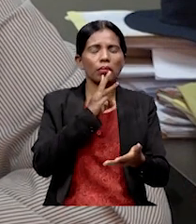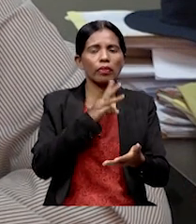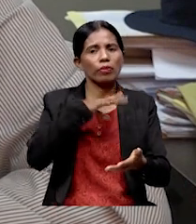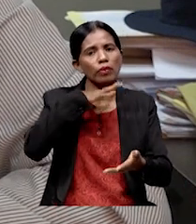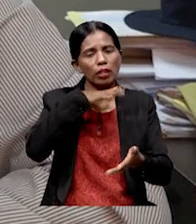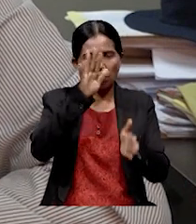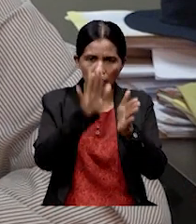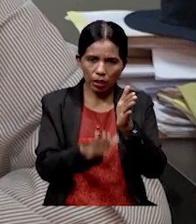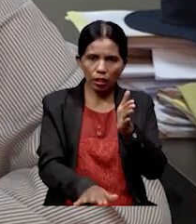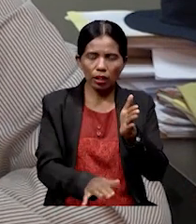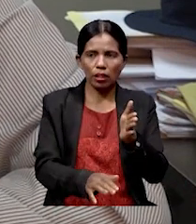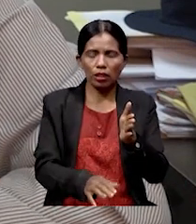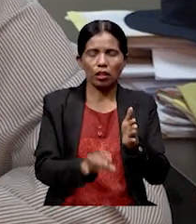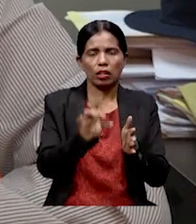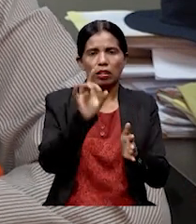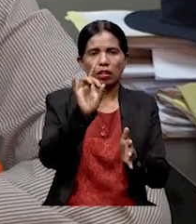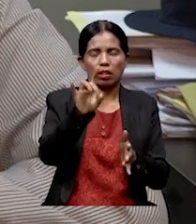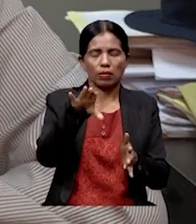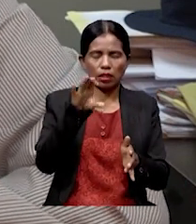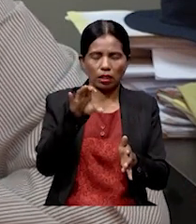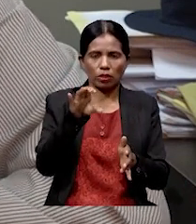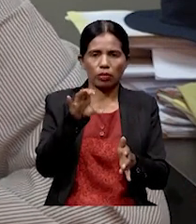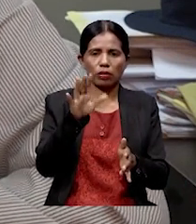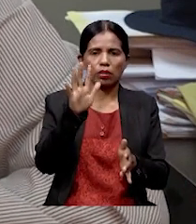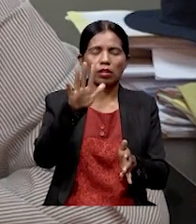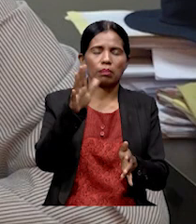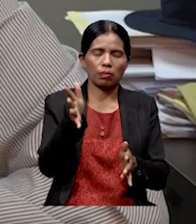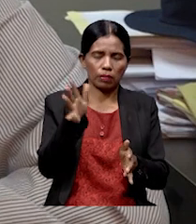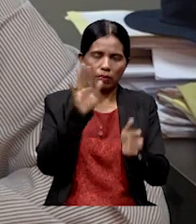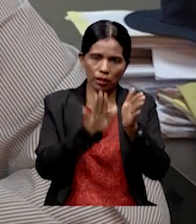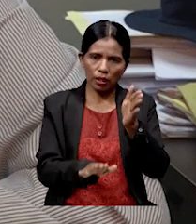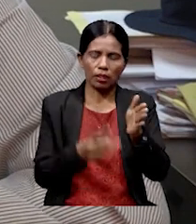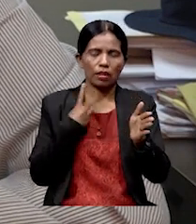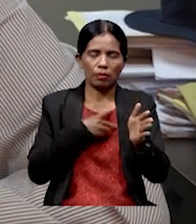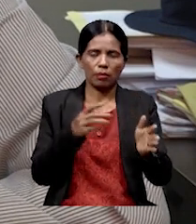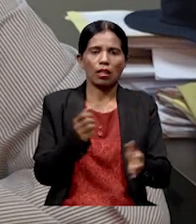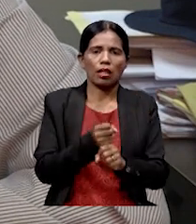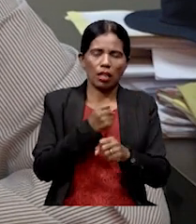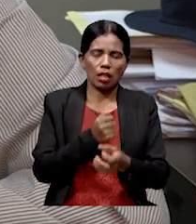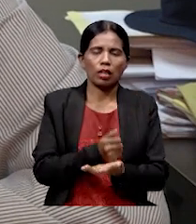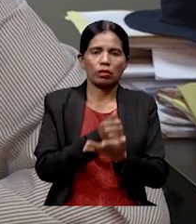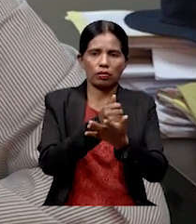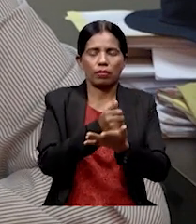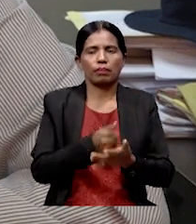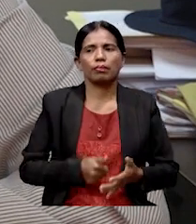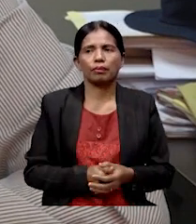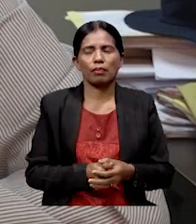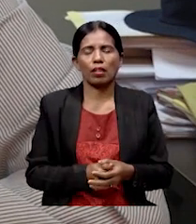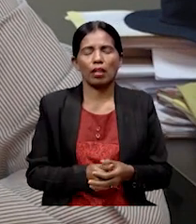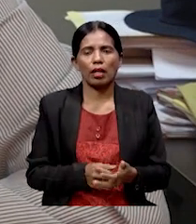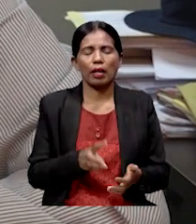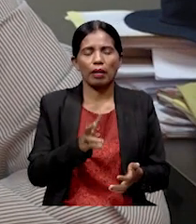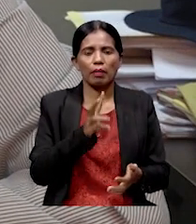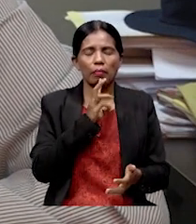bakraik 800 500 bakraik 300 ne ita bel trata ita bel trata entang kon merak ne